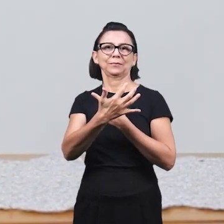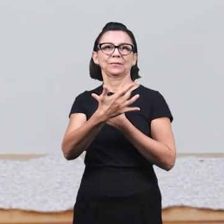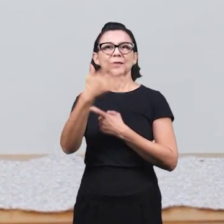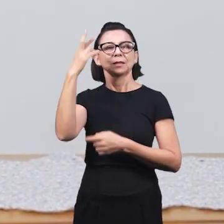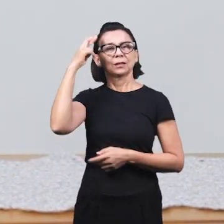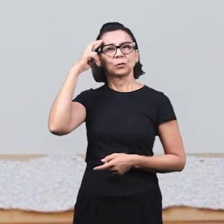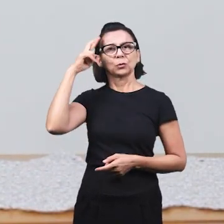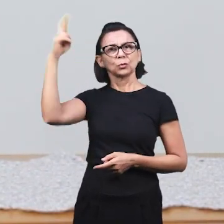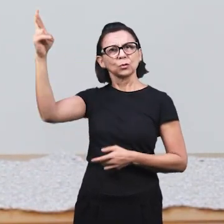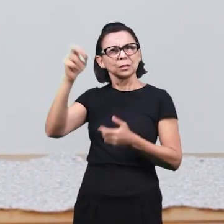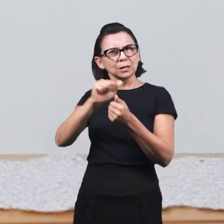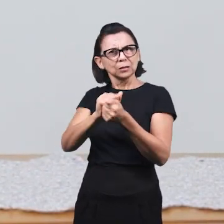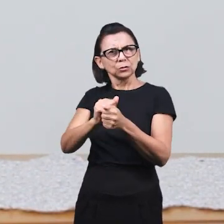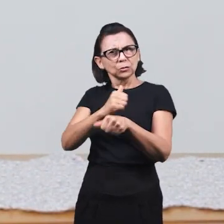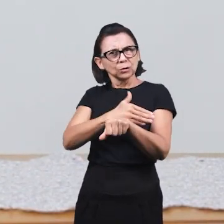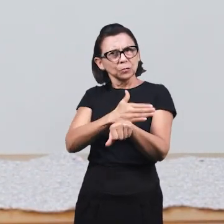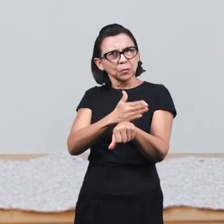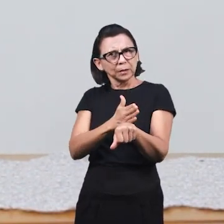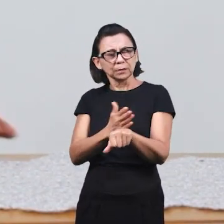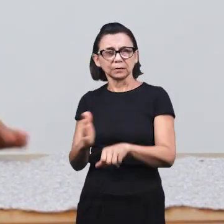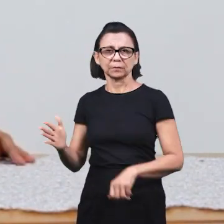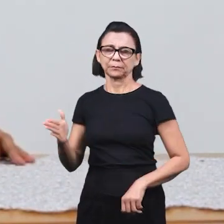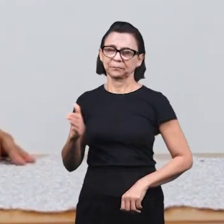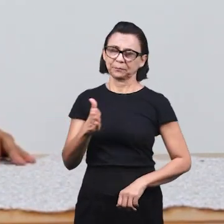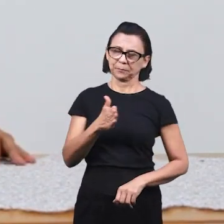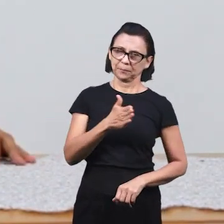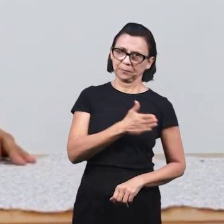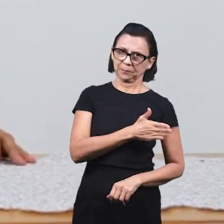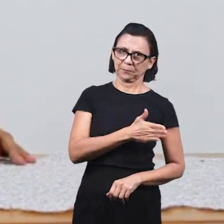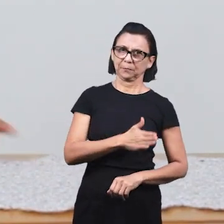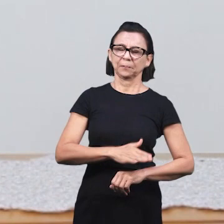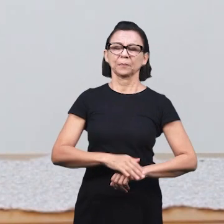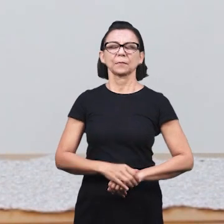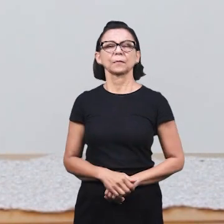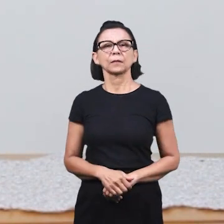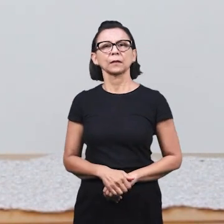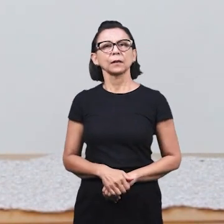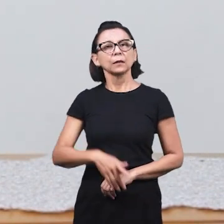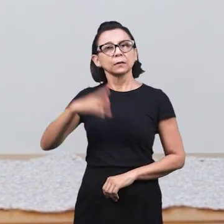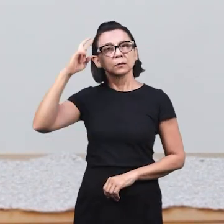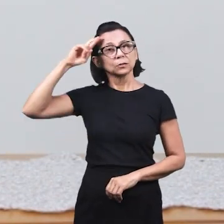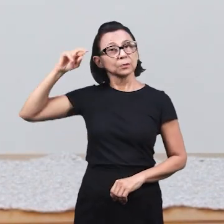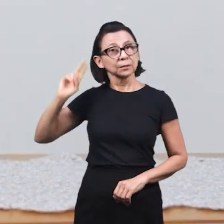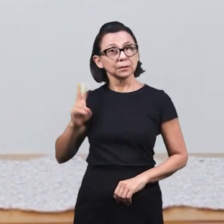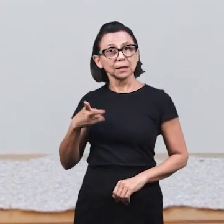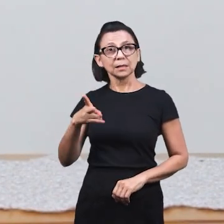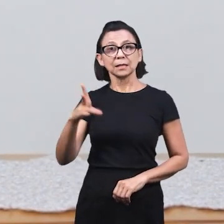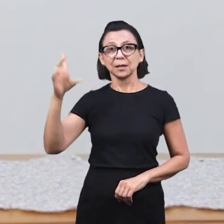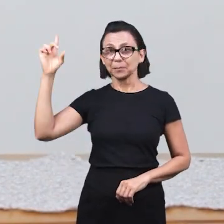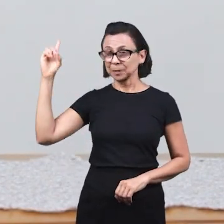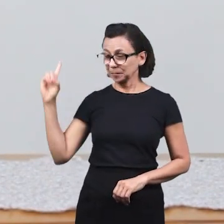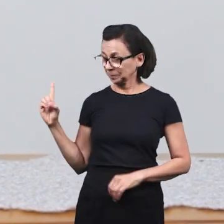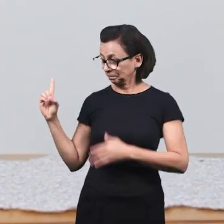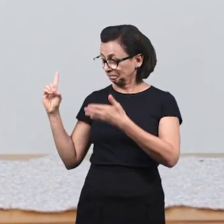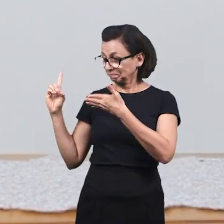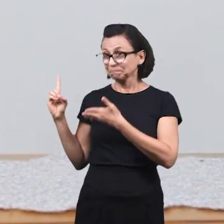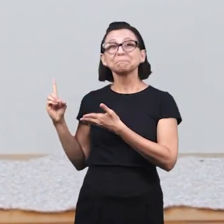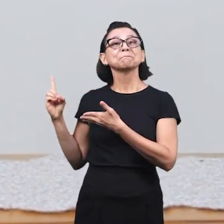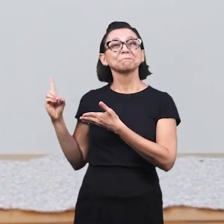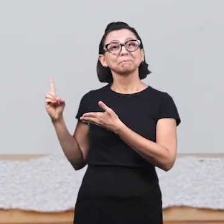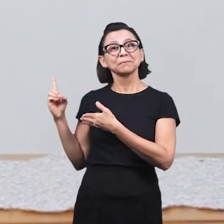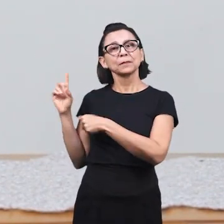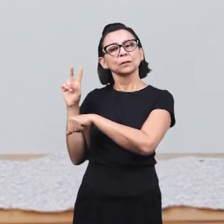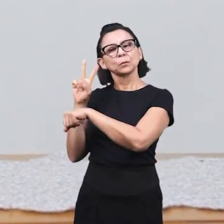Господь, Он тень с правой руки твоей. Здесь очень важно, да? Он всегда рядом